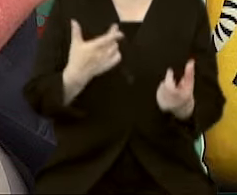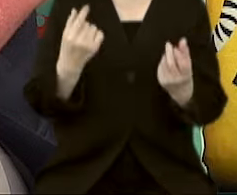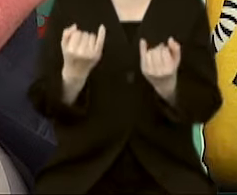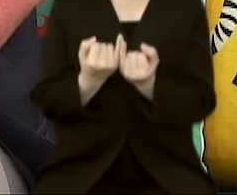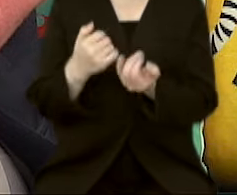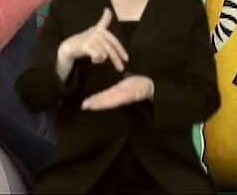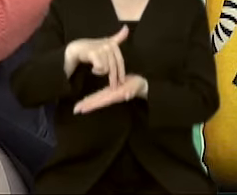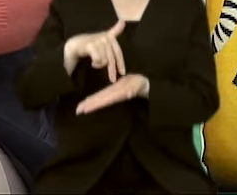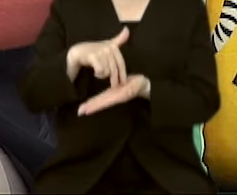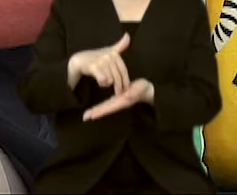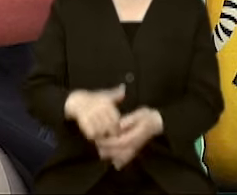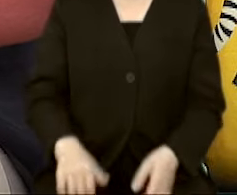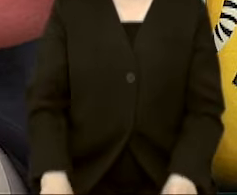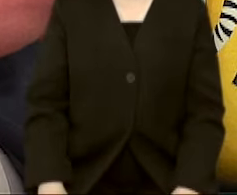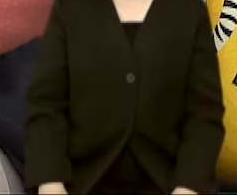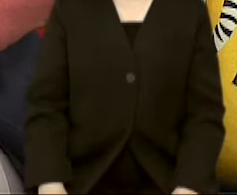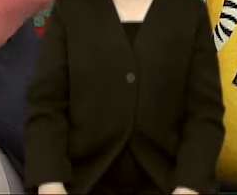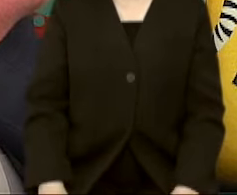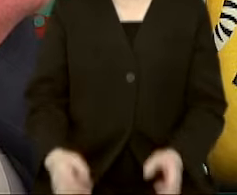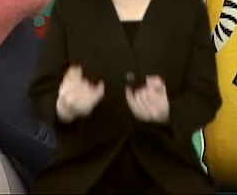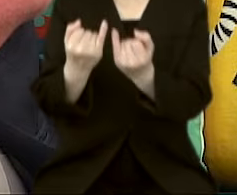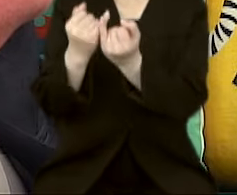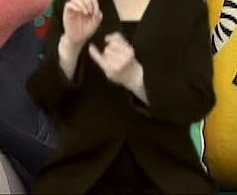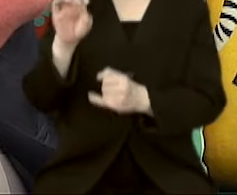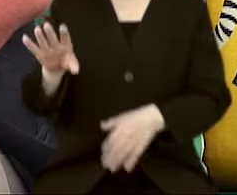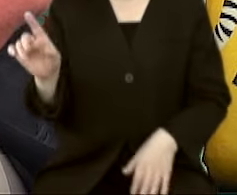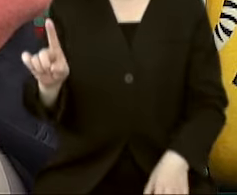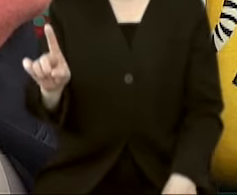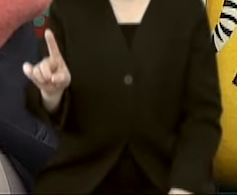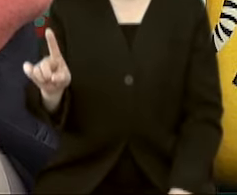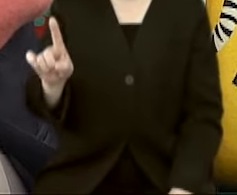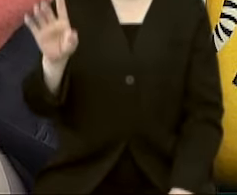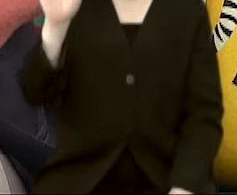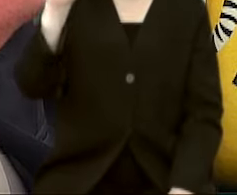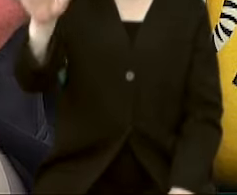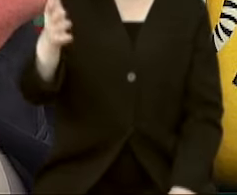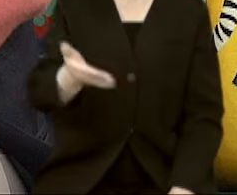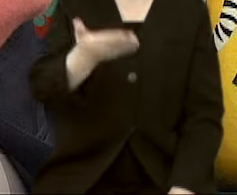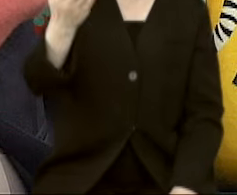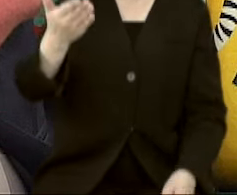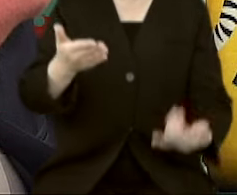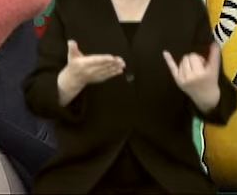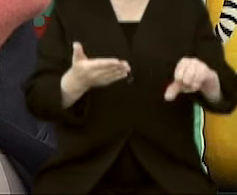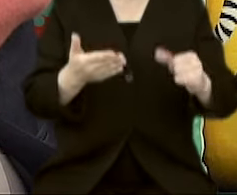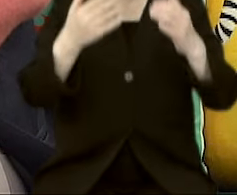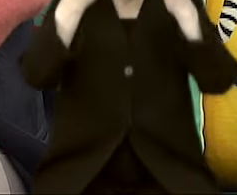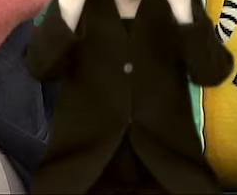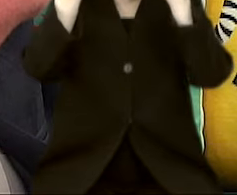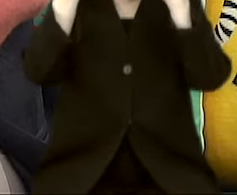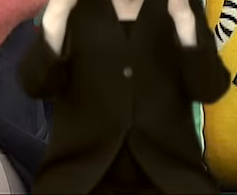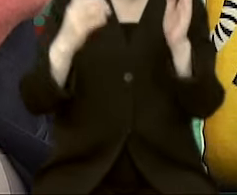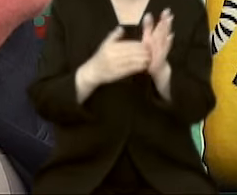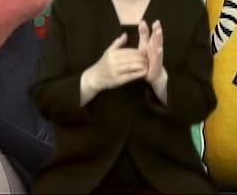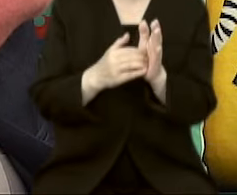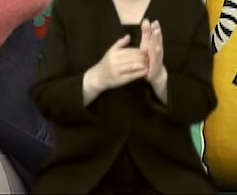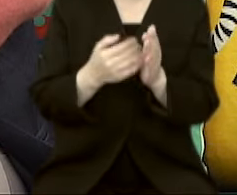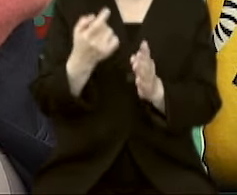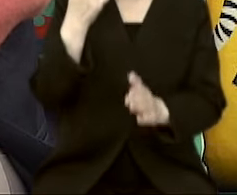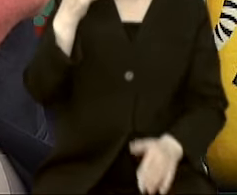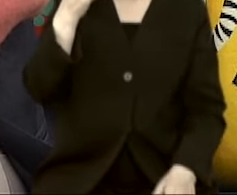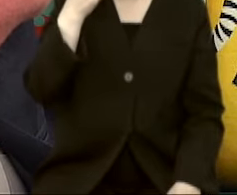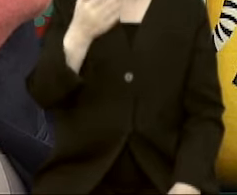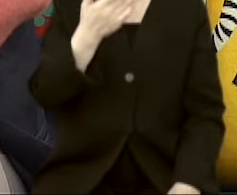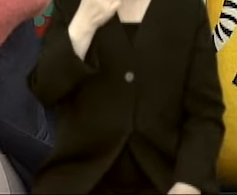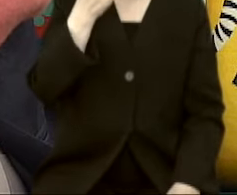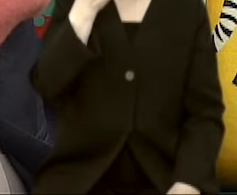똑같은 여자니까. 그래서 제가 이제 그분들한테 말하기를 언제까지 여러분의 자녀가 이 고생과 배우지도